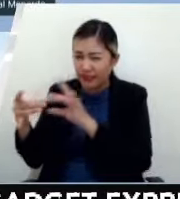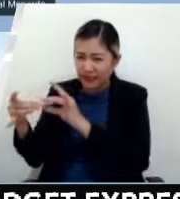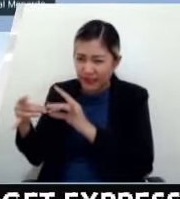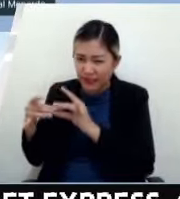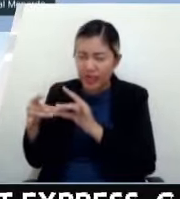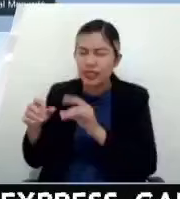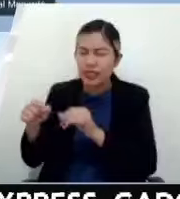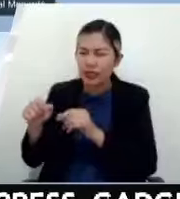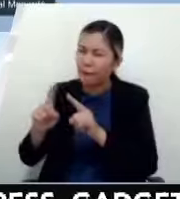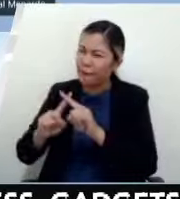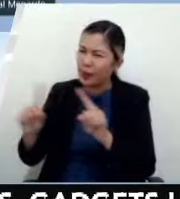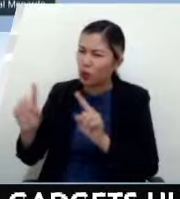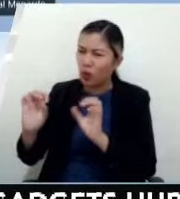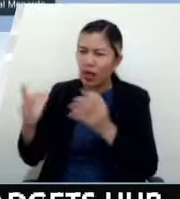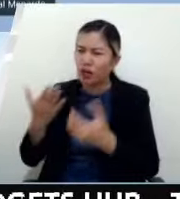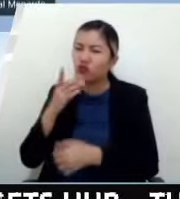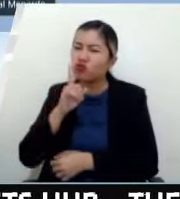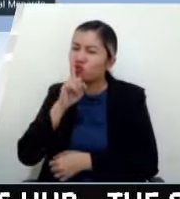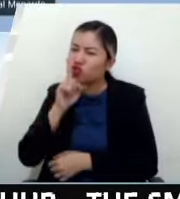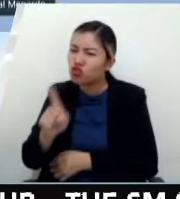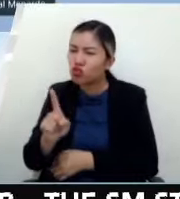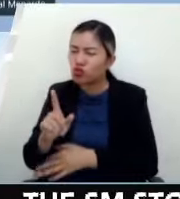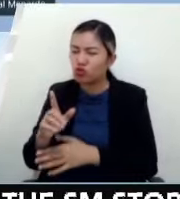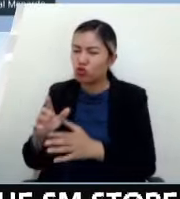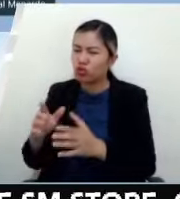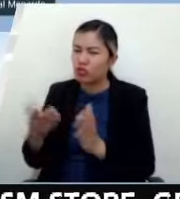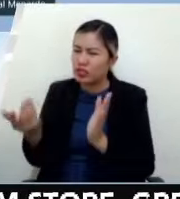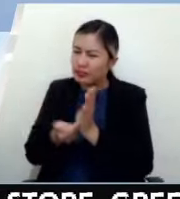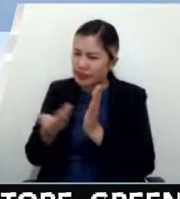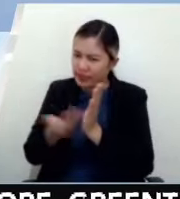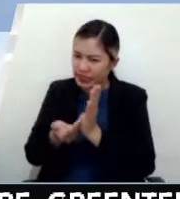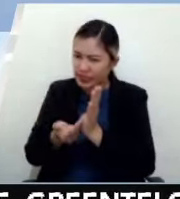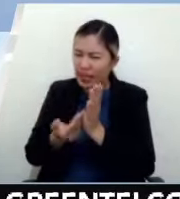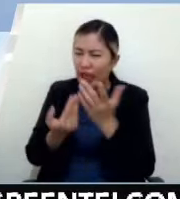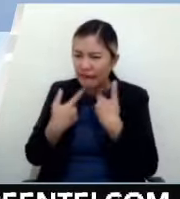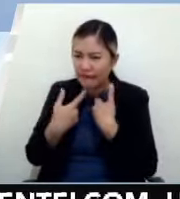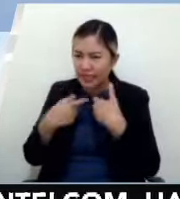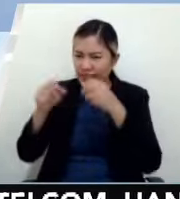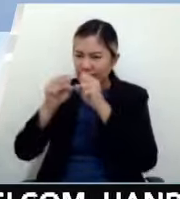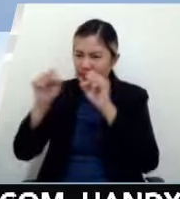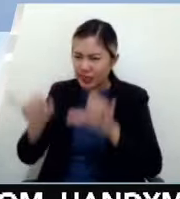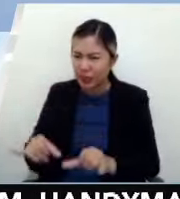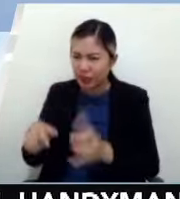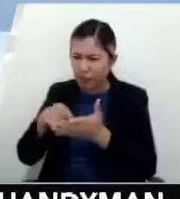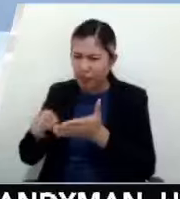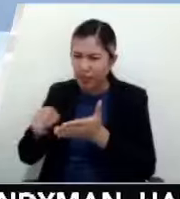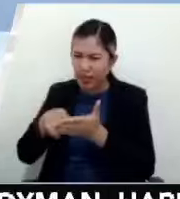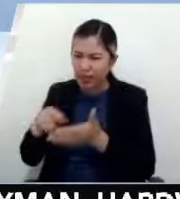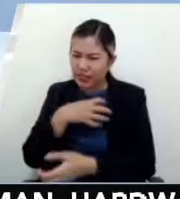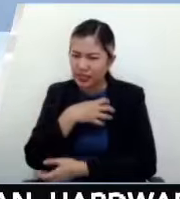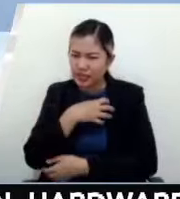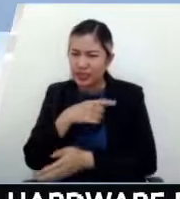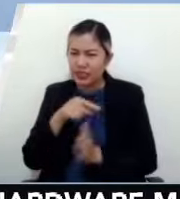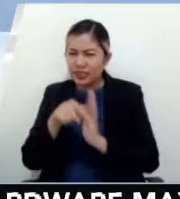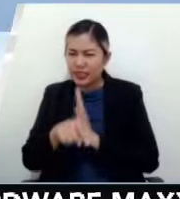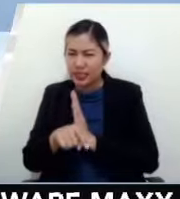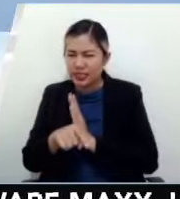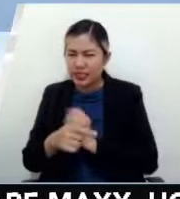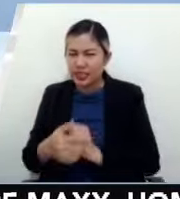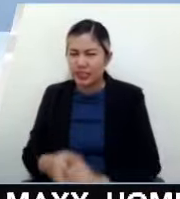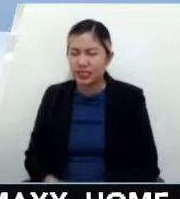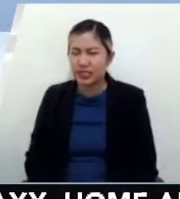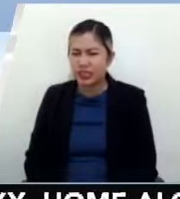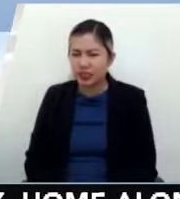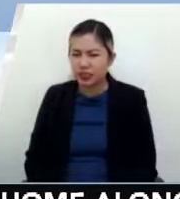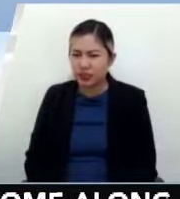forward para sabihin na merong talagang ganyang sistema na initiated by Uh by you know people